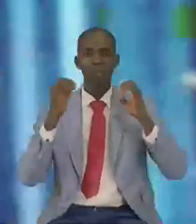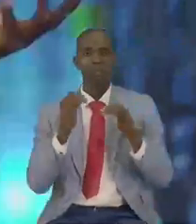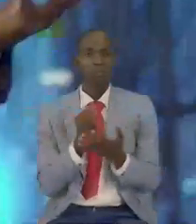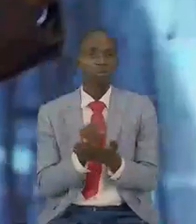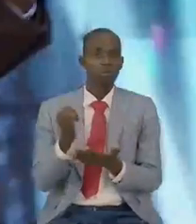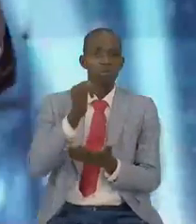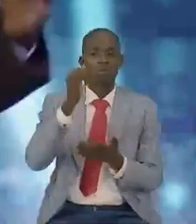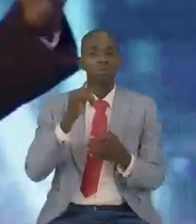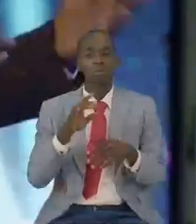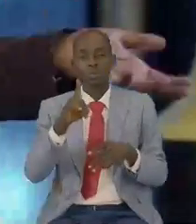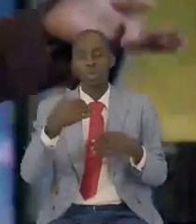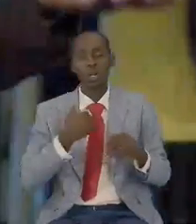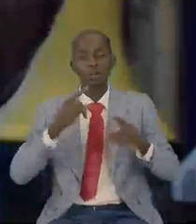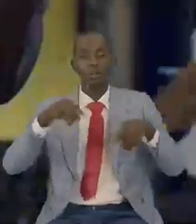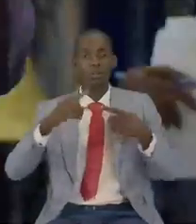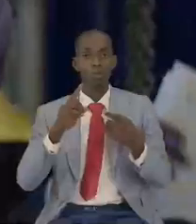l'institution